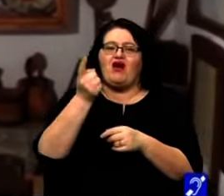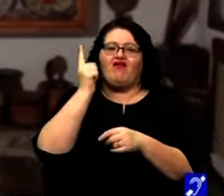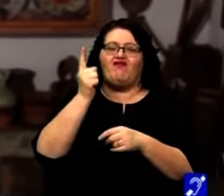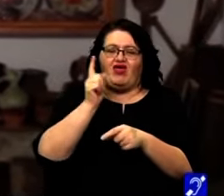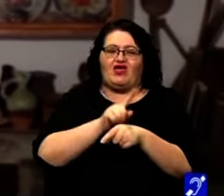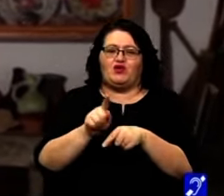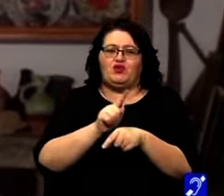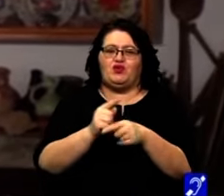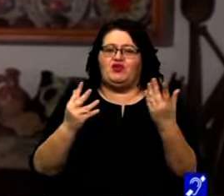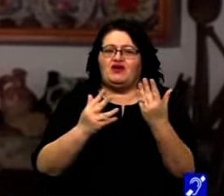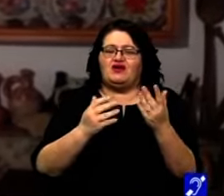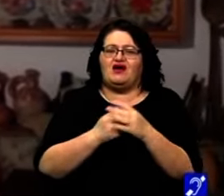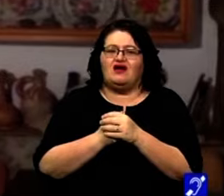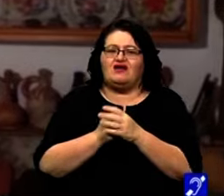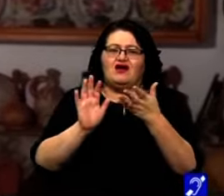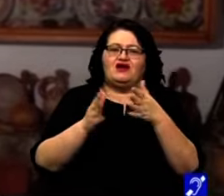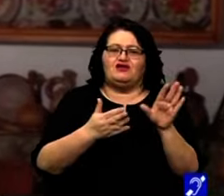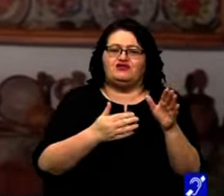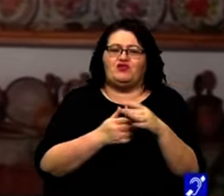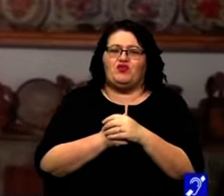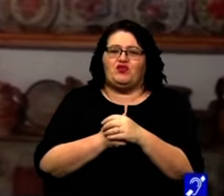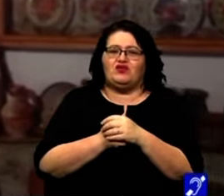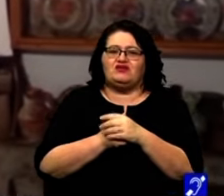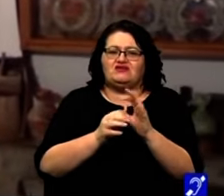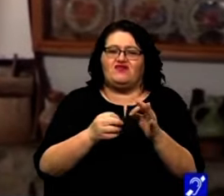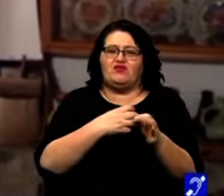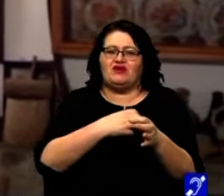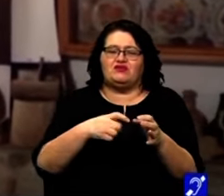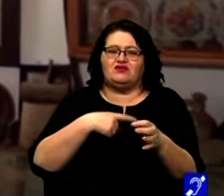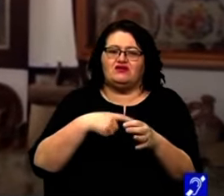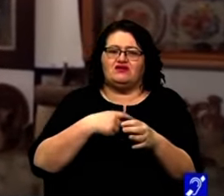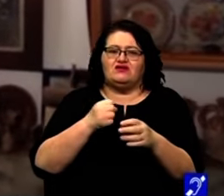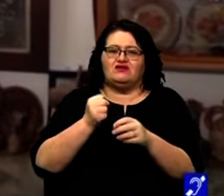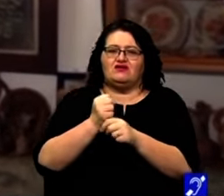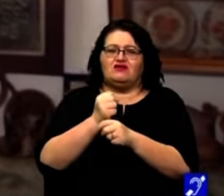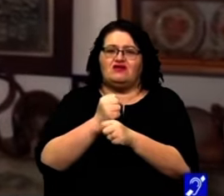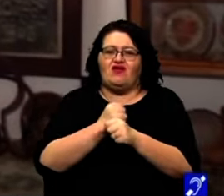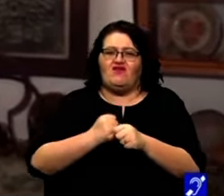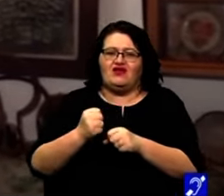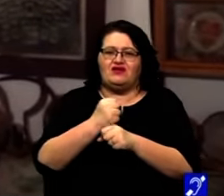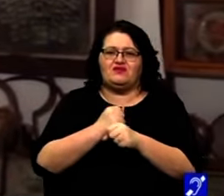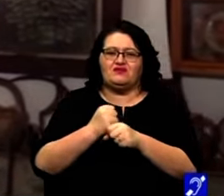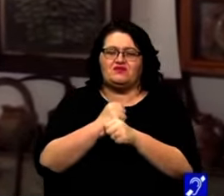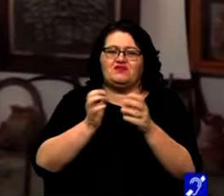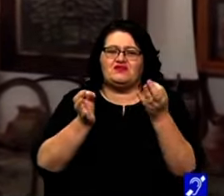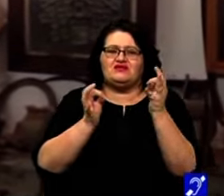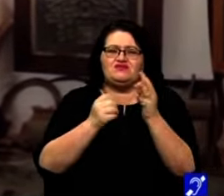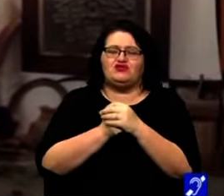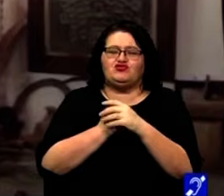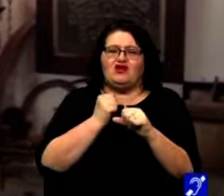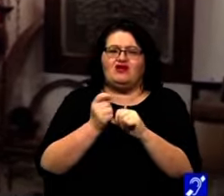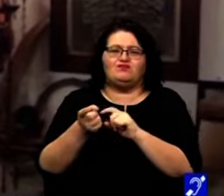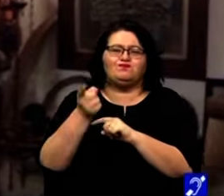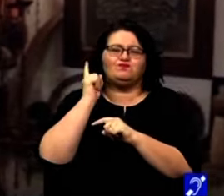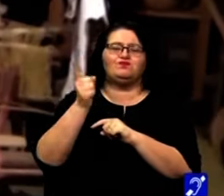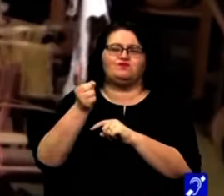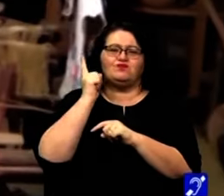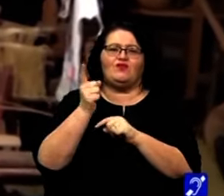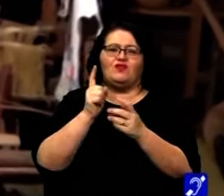și care a intrat deja în patrimoniu este o râșniță celtică, tronconică, pe care